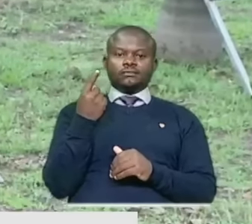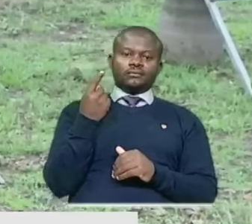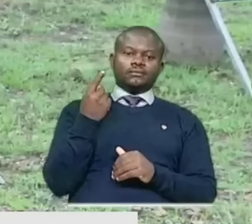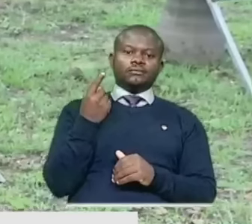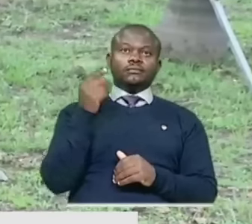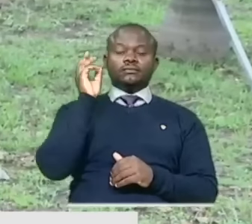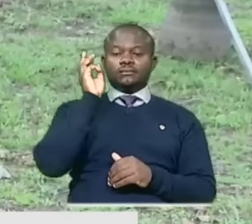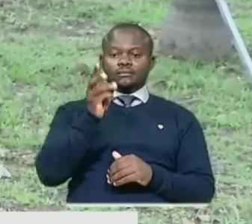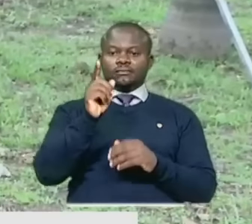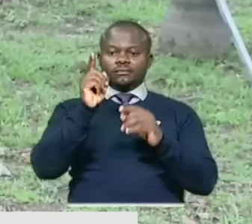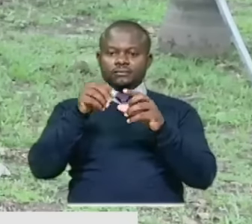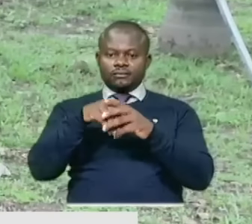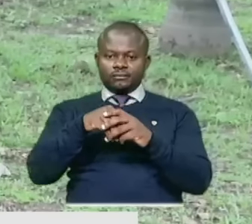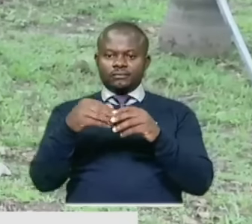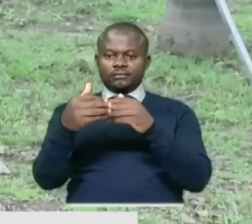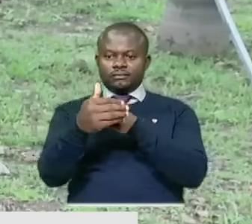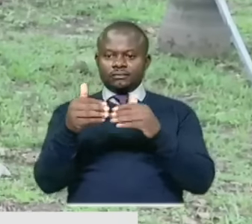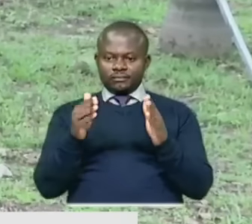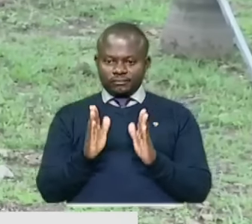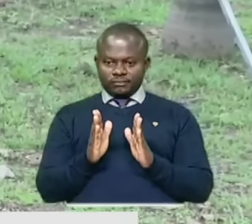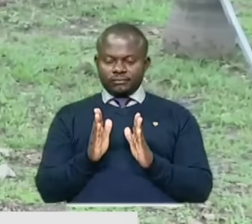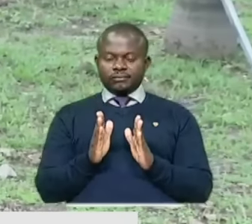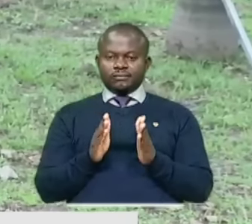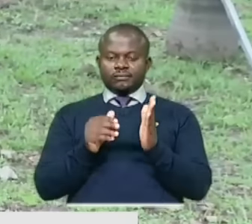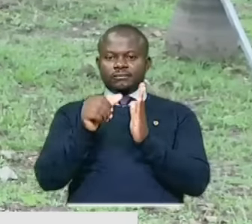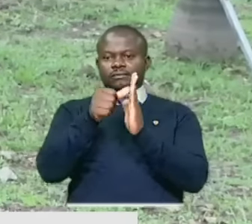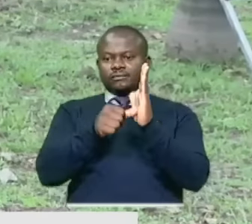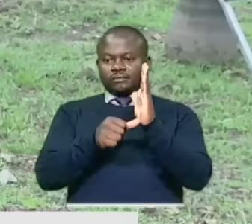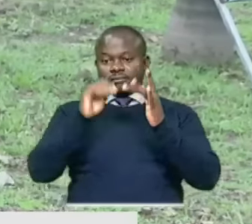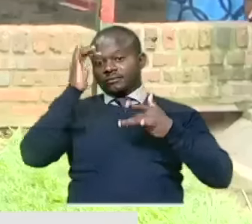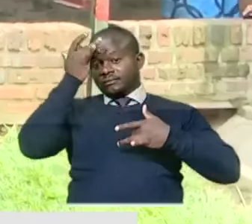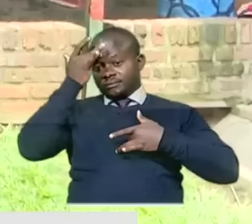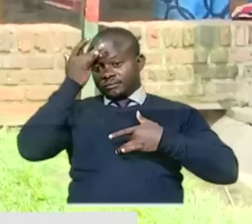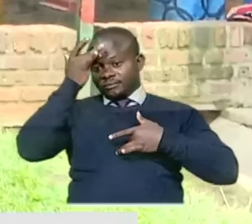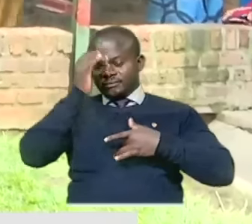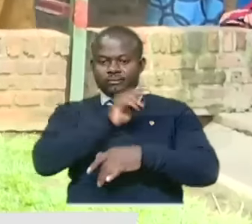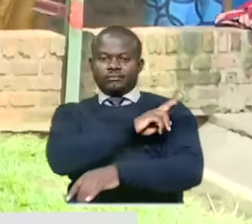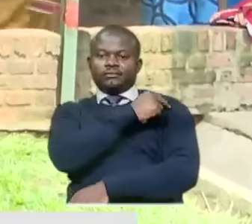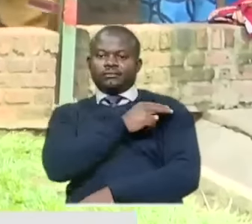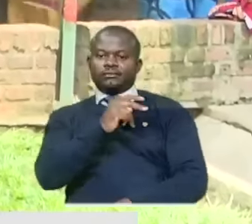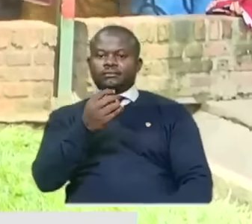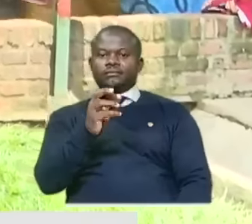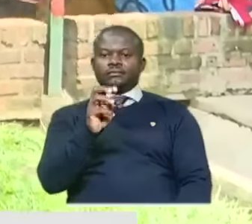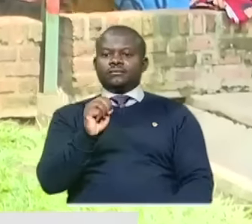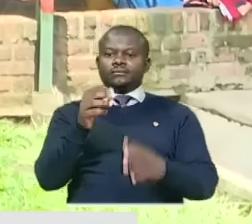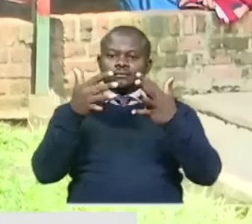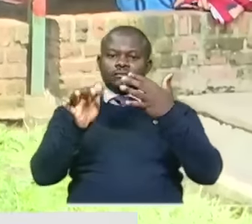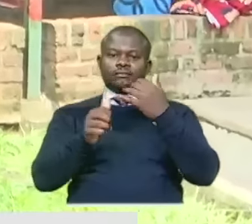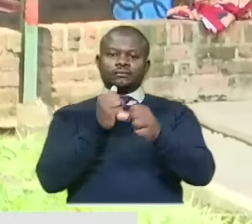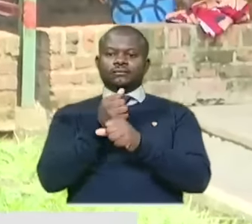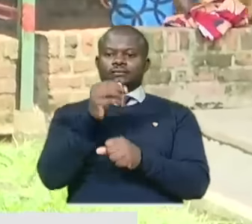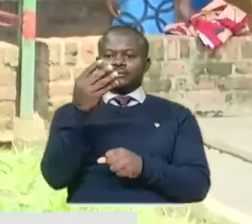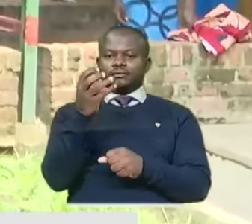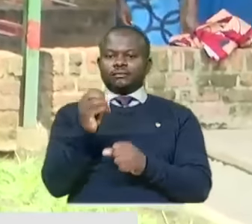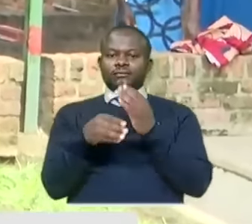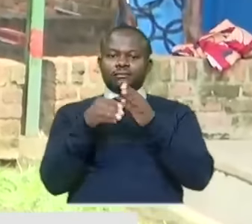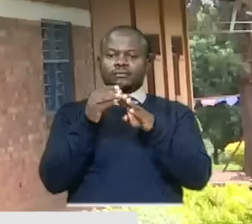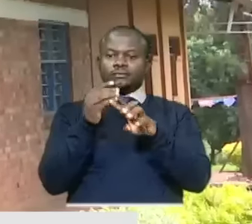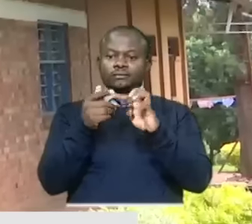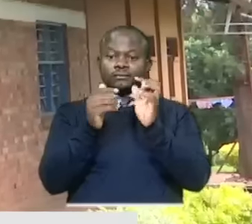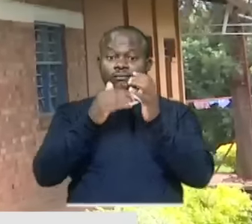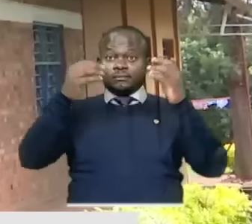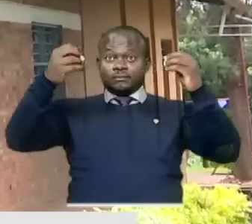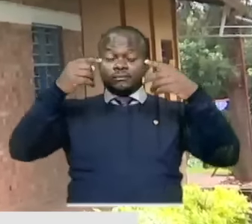hazaba harimo ibyumba byo kubagiramo abarwayi Ibi bitaro bya Ngarama bimaze imyaka isaga 40 byubatswe ndetse mu